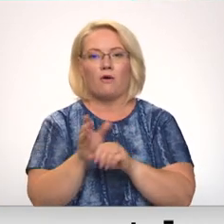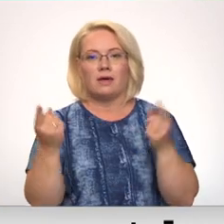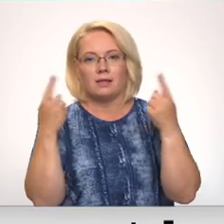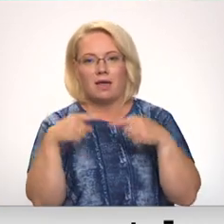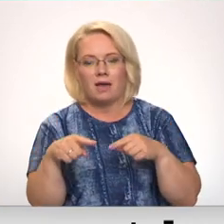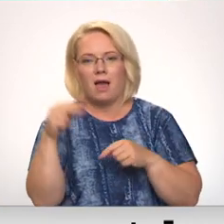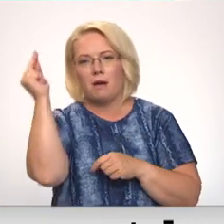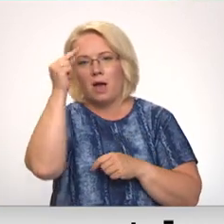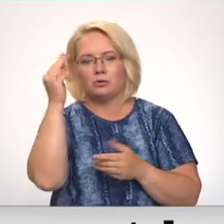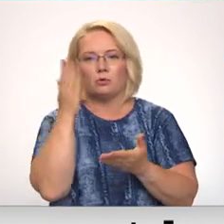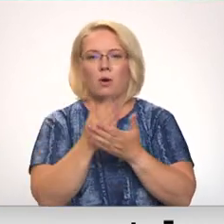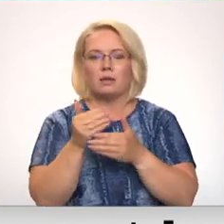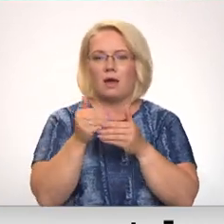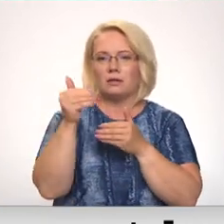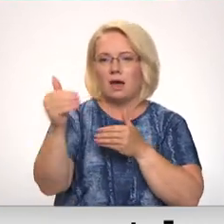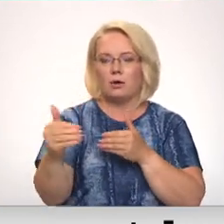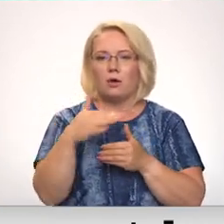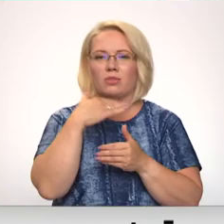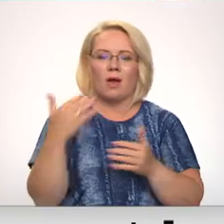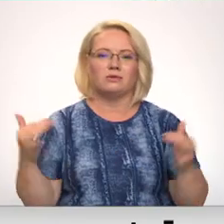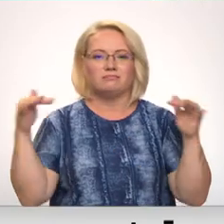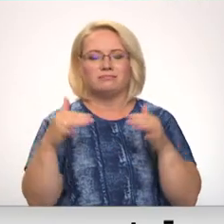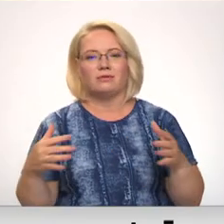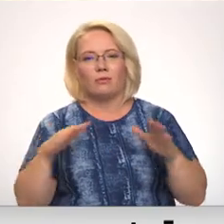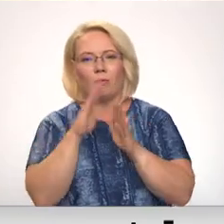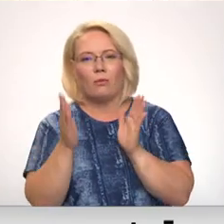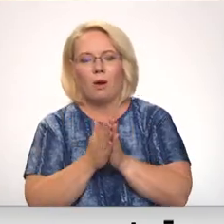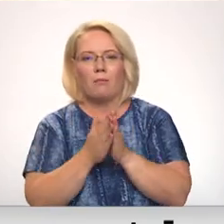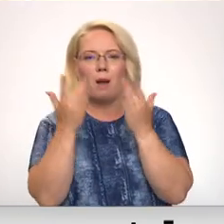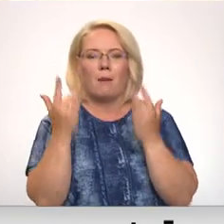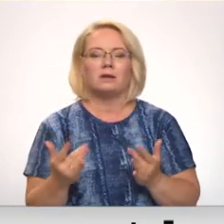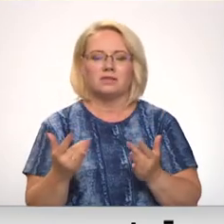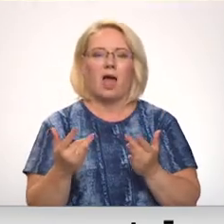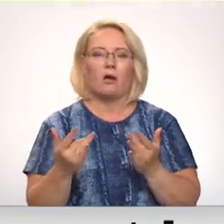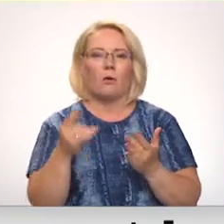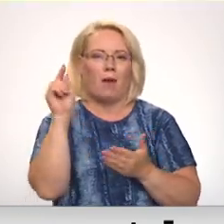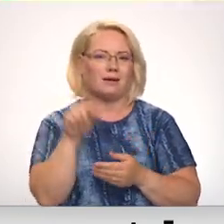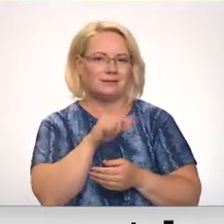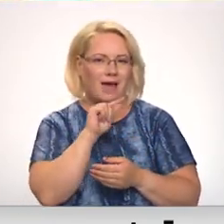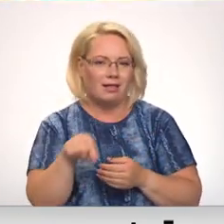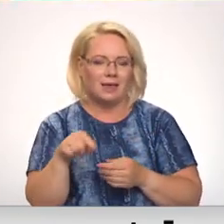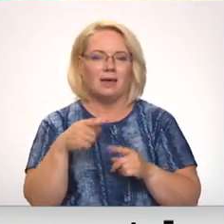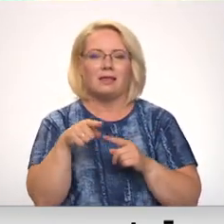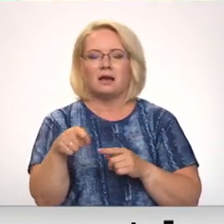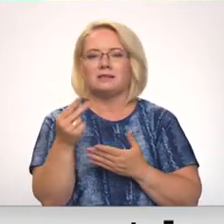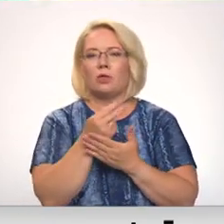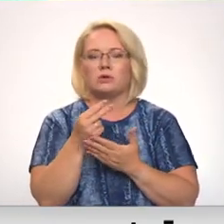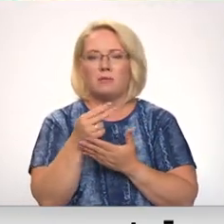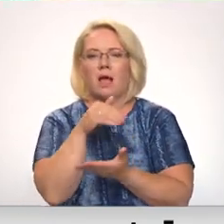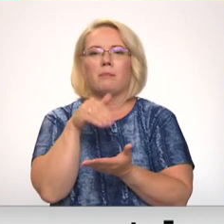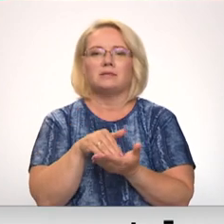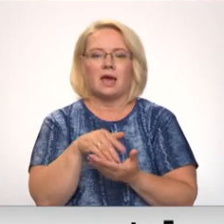mācības bieži notika attālināti un daudzi kopā būšanas pasākumi tika atcelti, gan nenozīmējot, kā apstājies mazpulcēnu